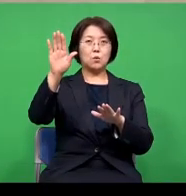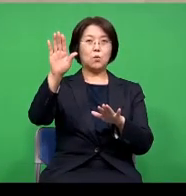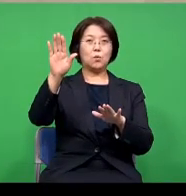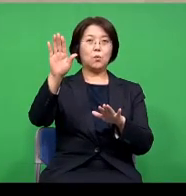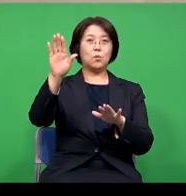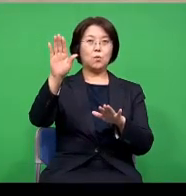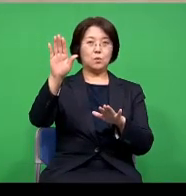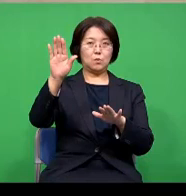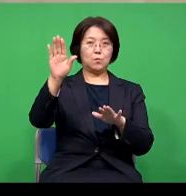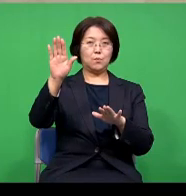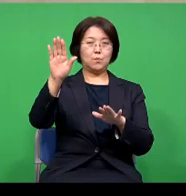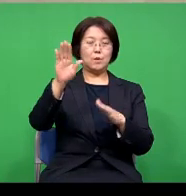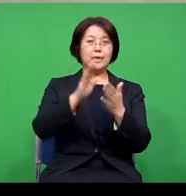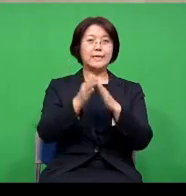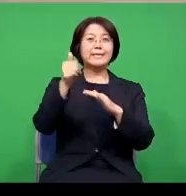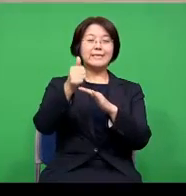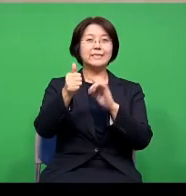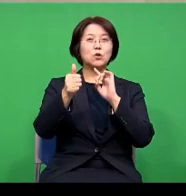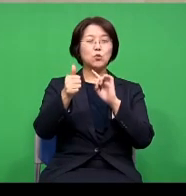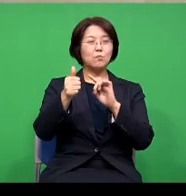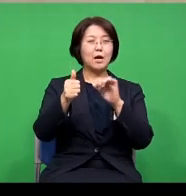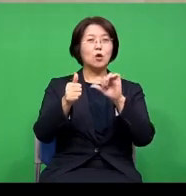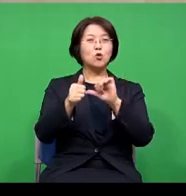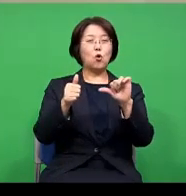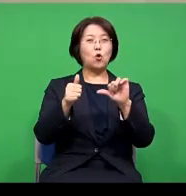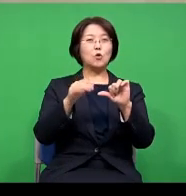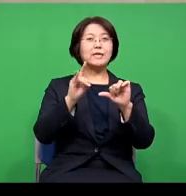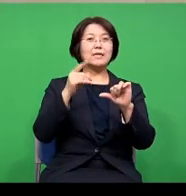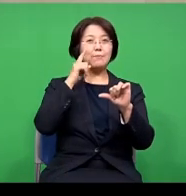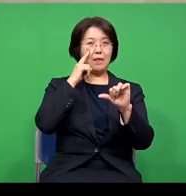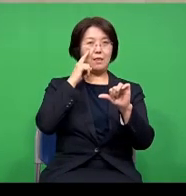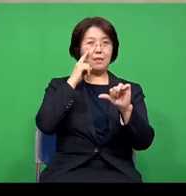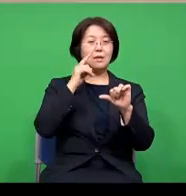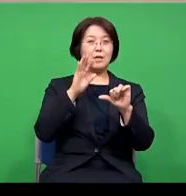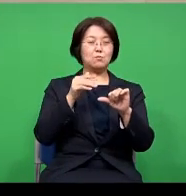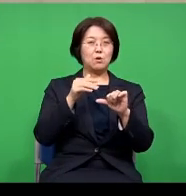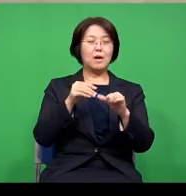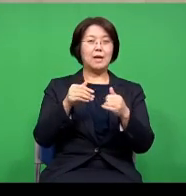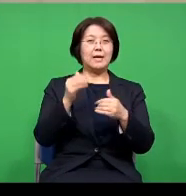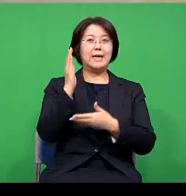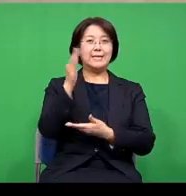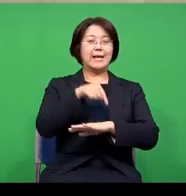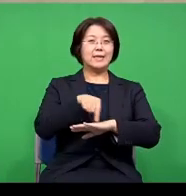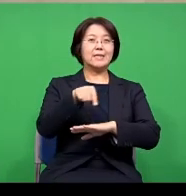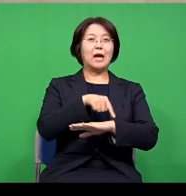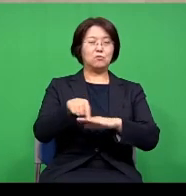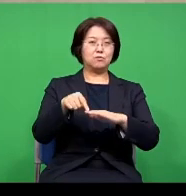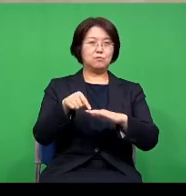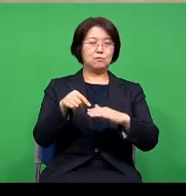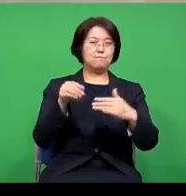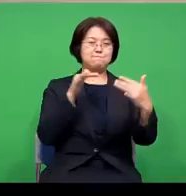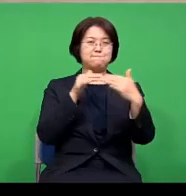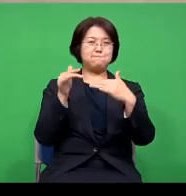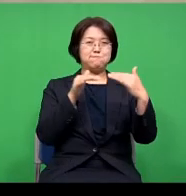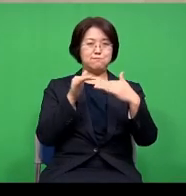の知事の言われるところの、まあ、大きめですけれども、その政策論争というのを正々